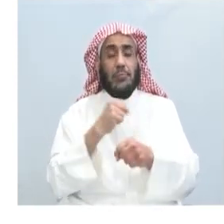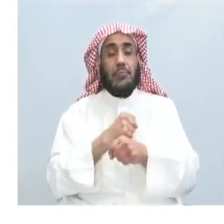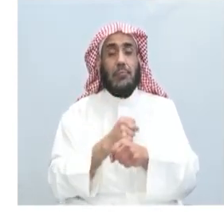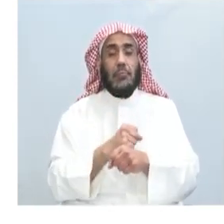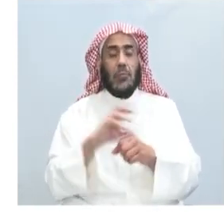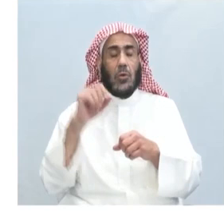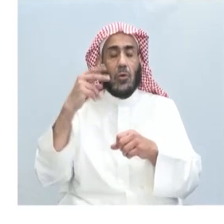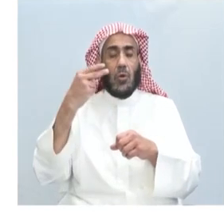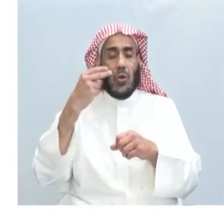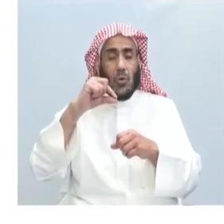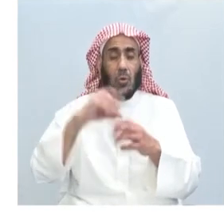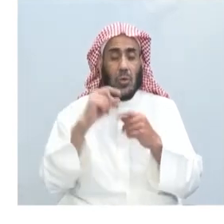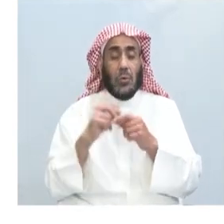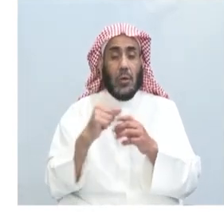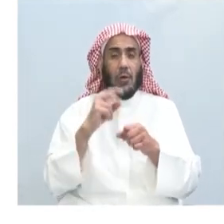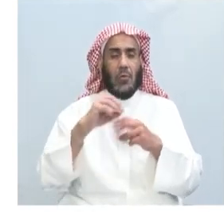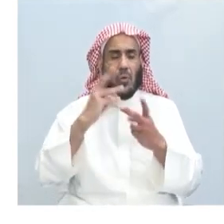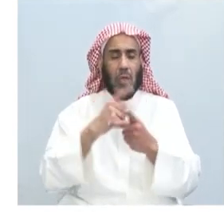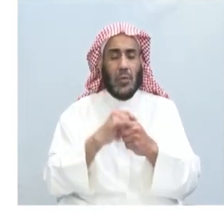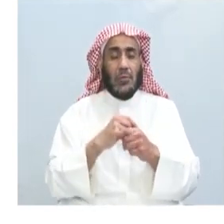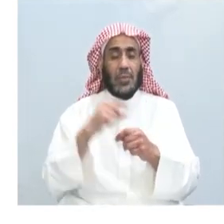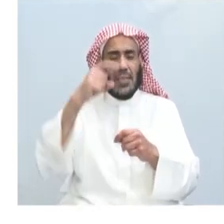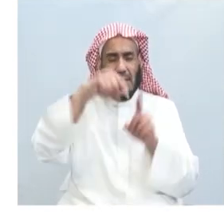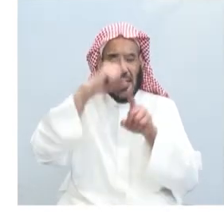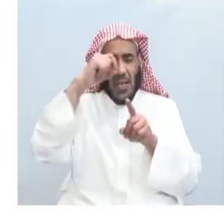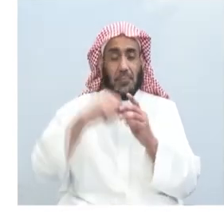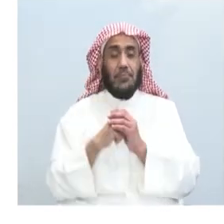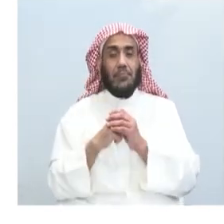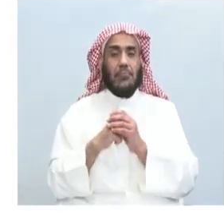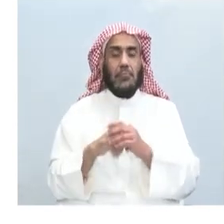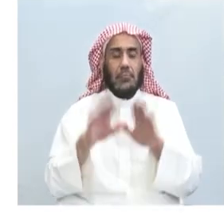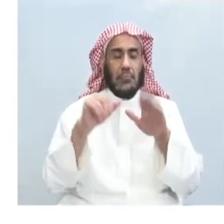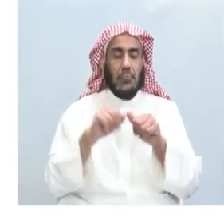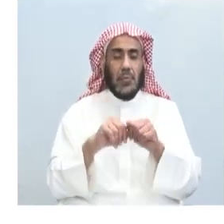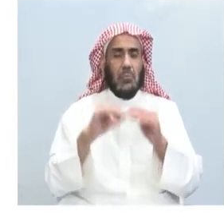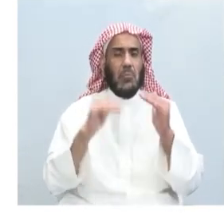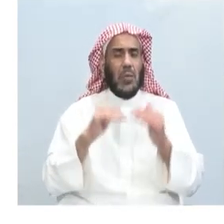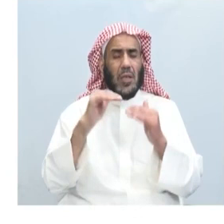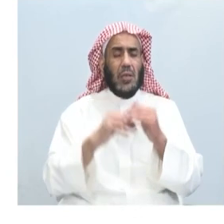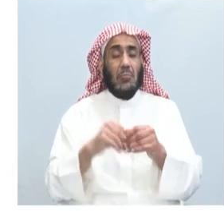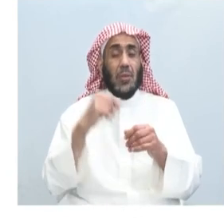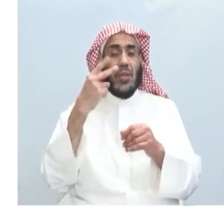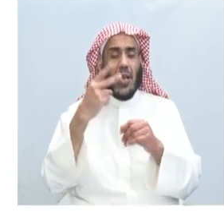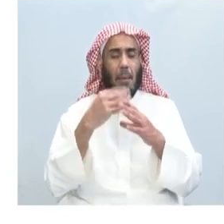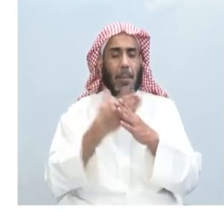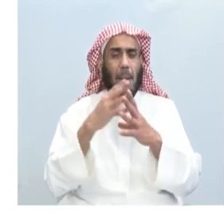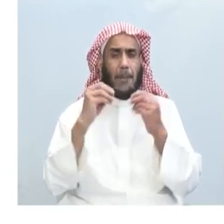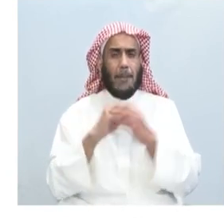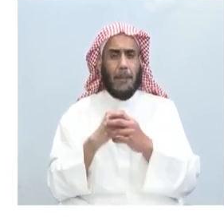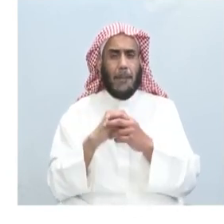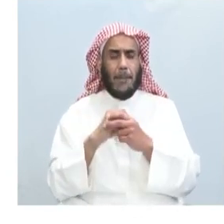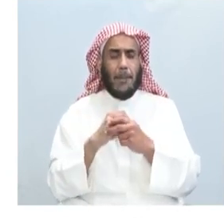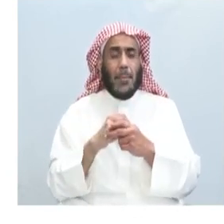والكيو تساوي الحراره النوعيه في الكتله في التغير في درجه الحراره طبعا بمقدار اثنين معناه هذا ان